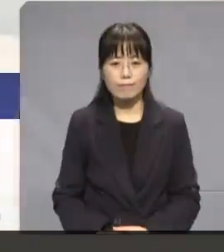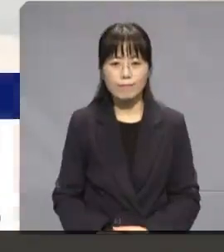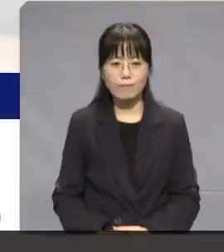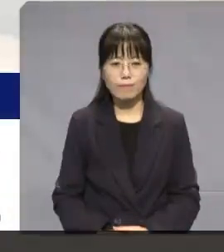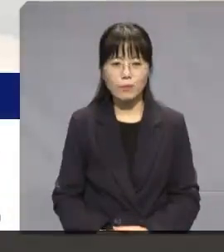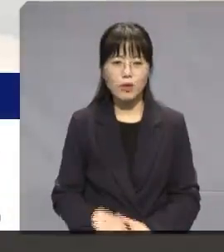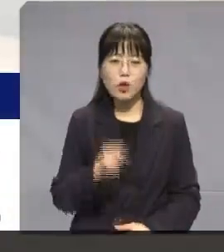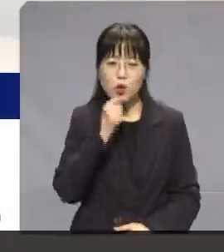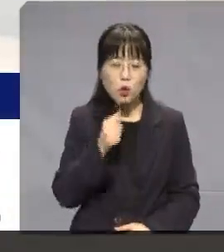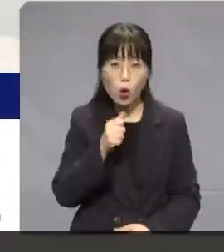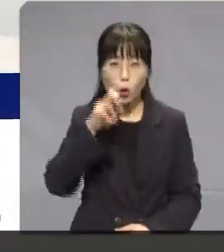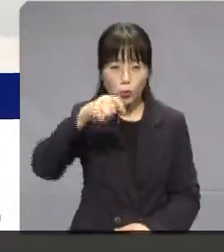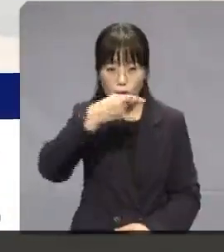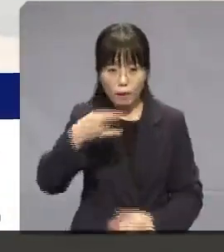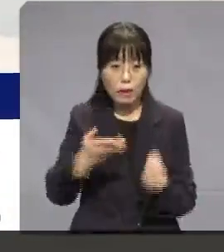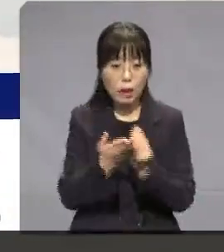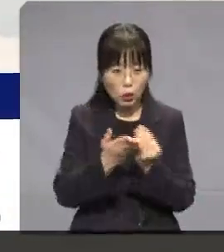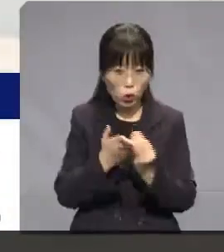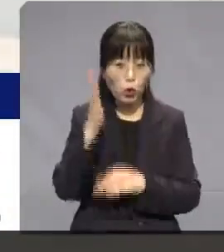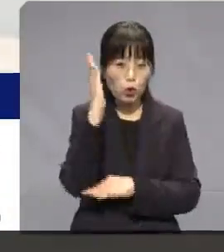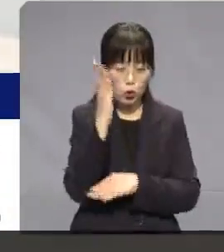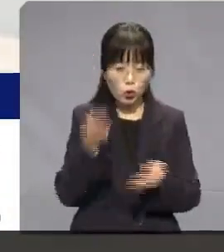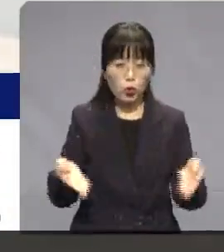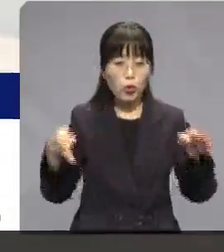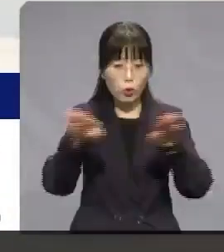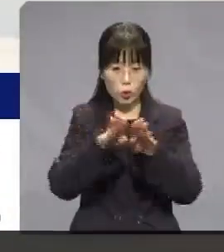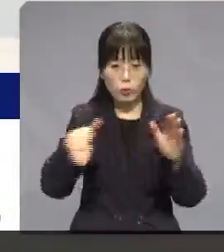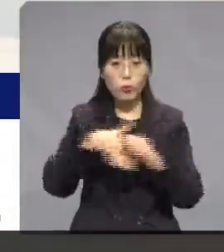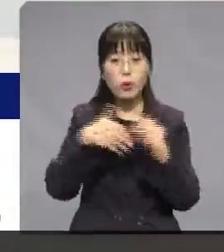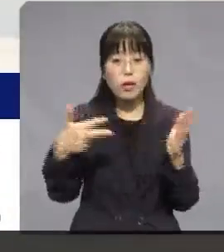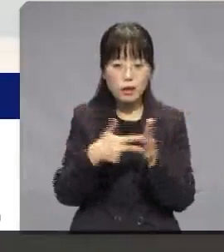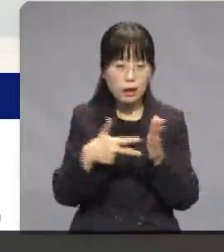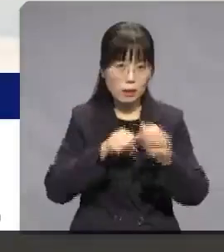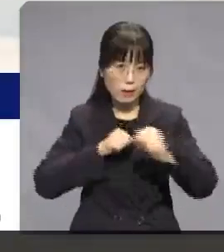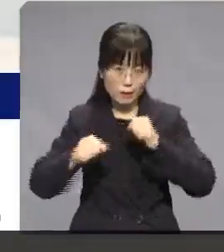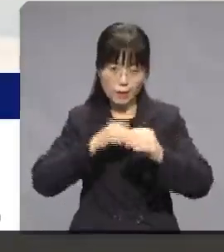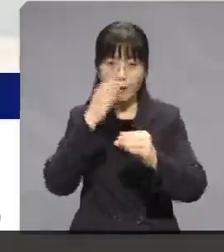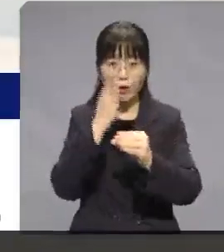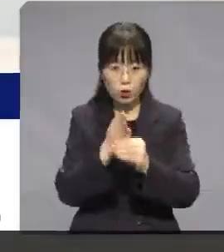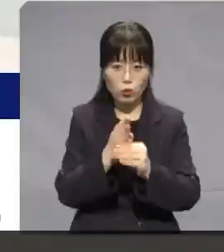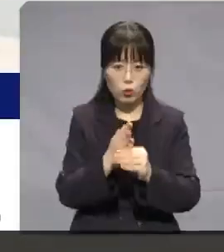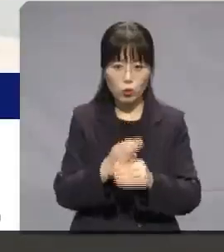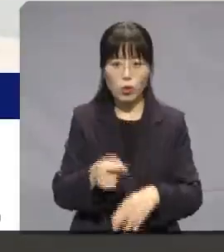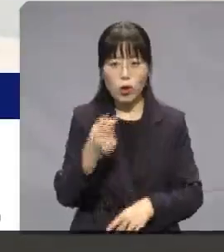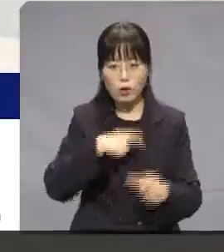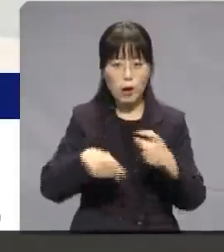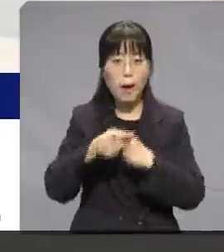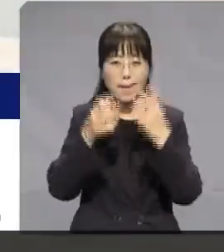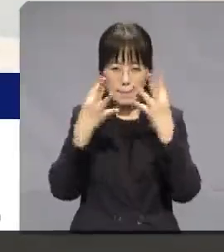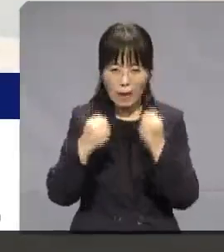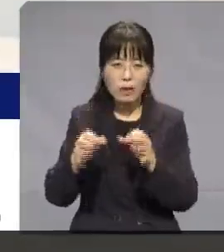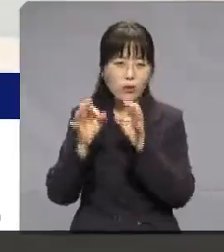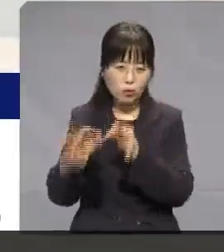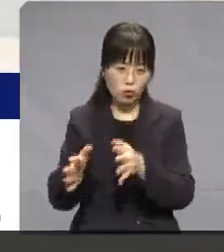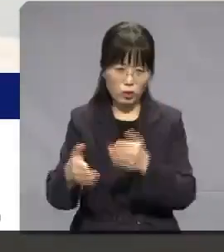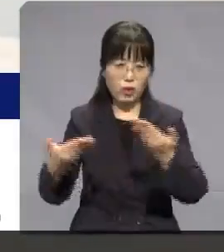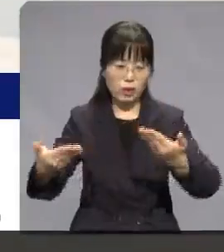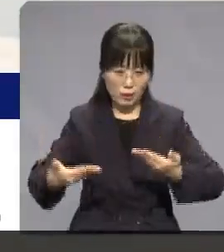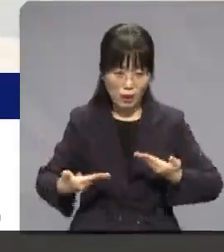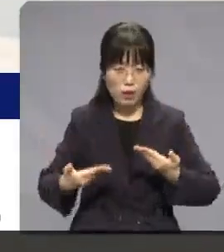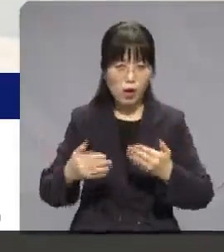저희 소무의도 스토리움을 문화재단에서 관리를 지금 하고 있는데 좀 더 많은 투자를